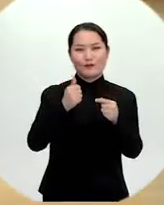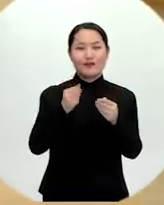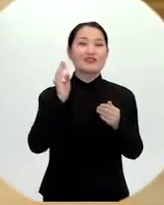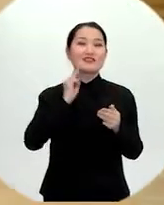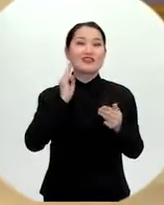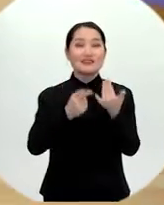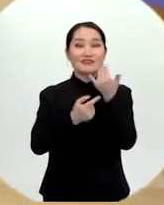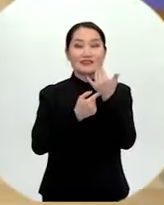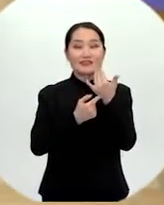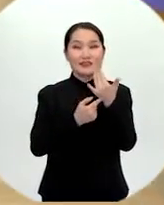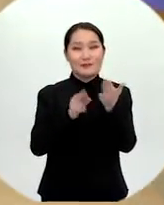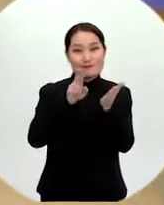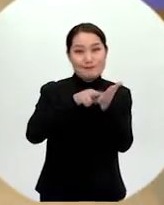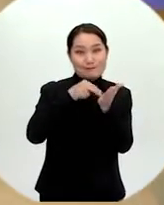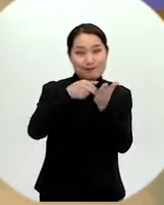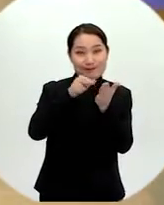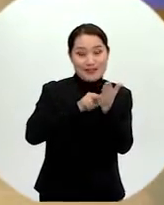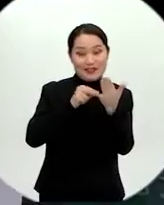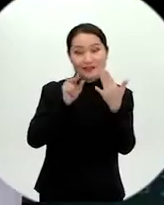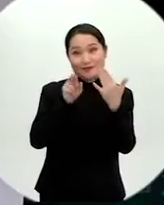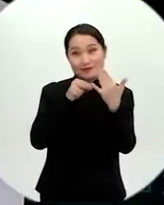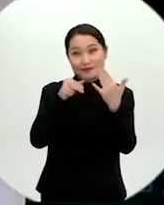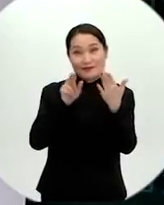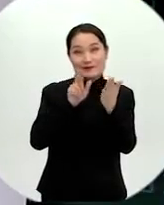샤르츠 쓰긴 데리 해지 그들이 나주기.